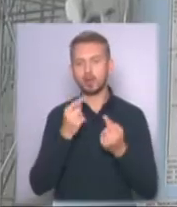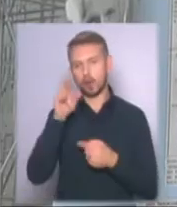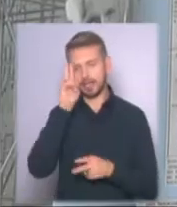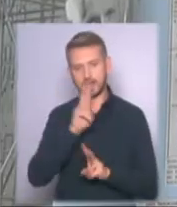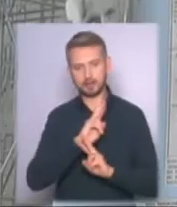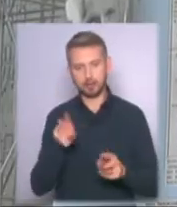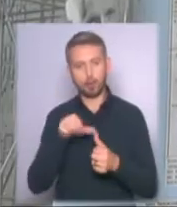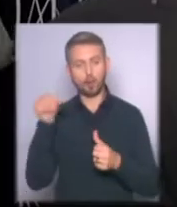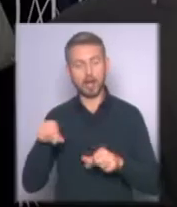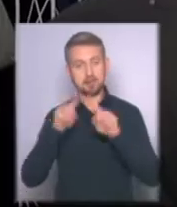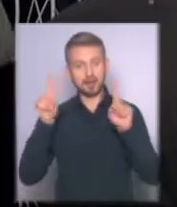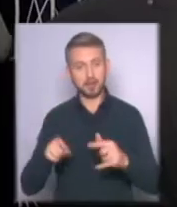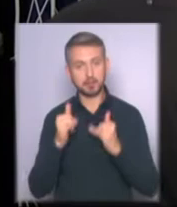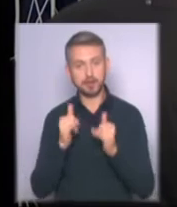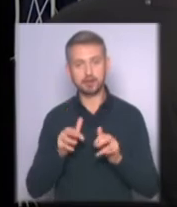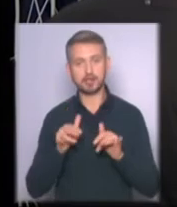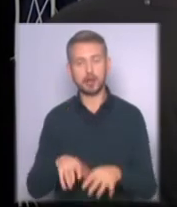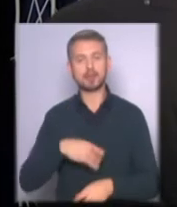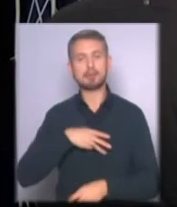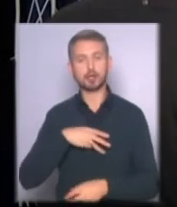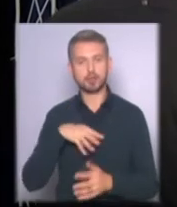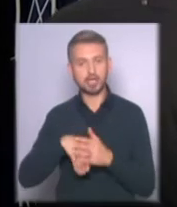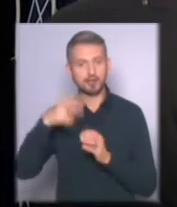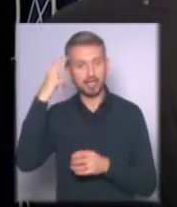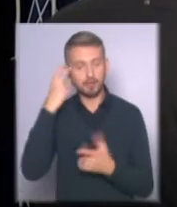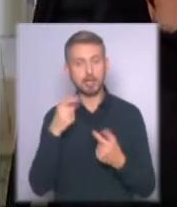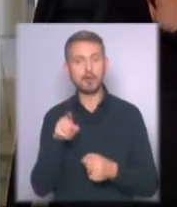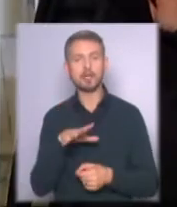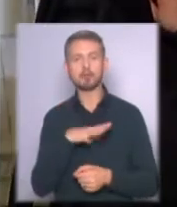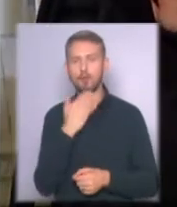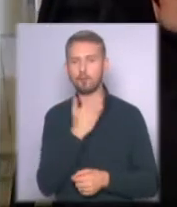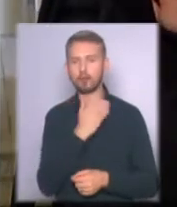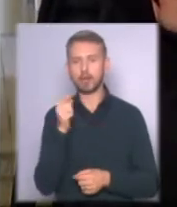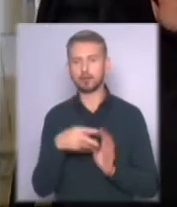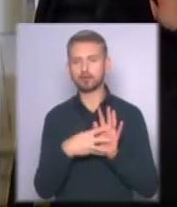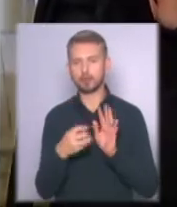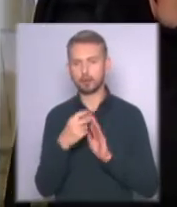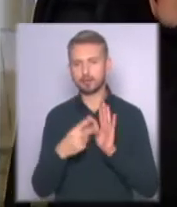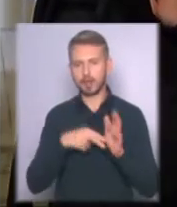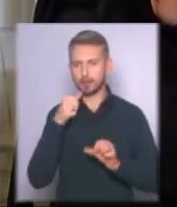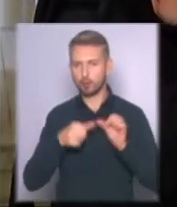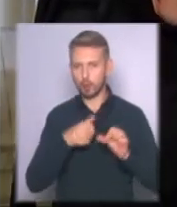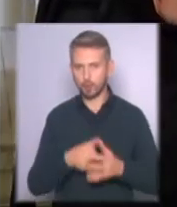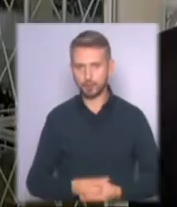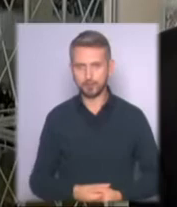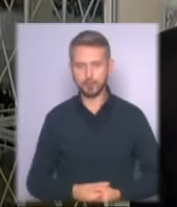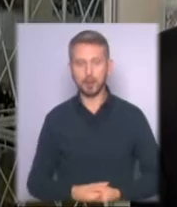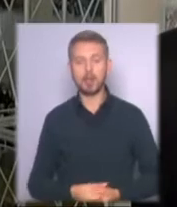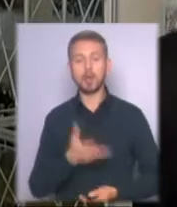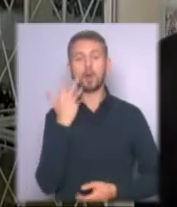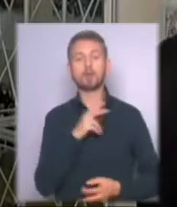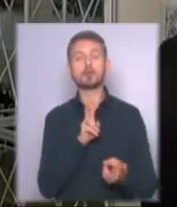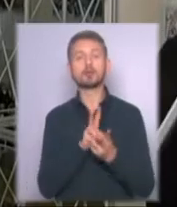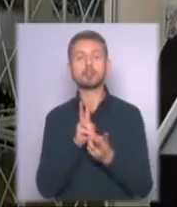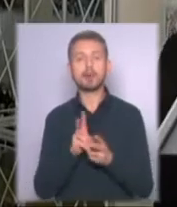стенд присвячено також діяльності митрополита у Києві, де він був востаннє 1917 року. Коли зустрічався з